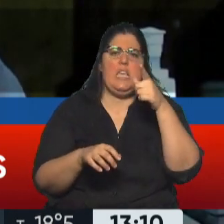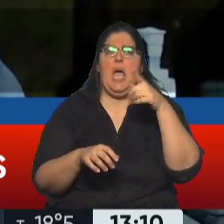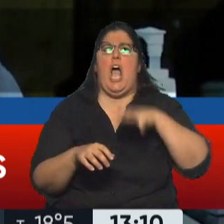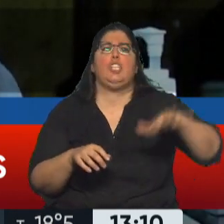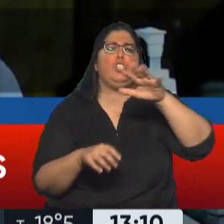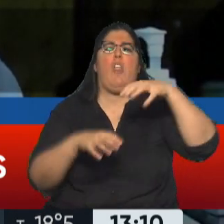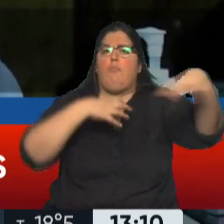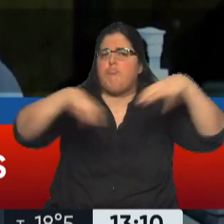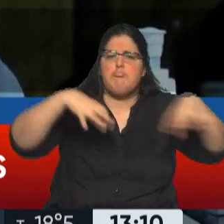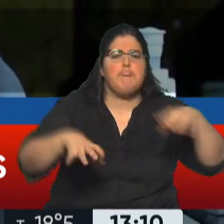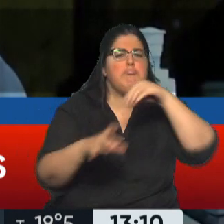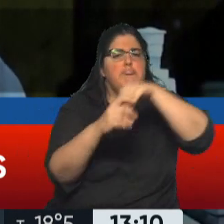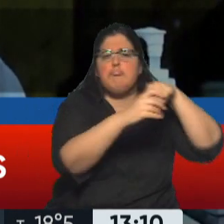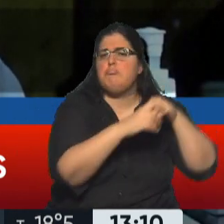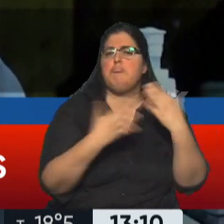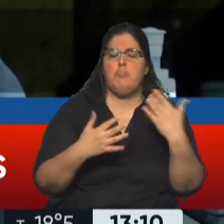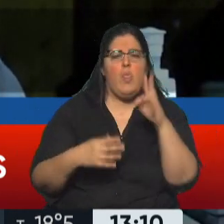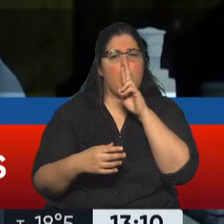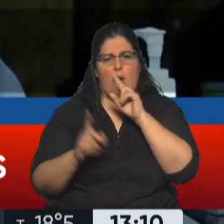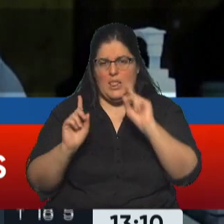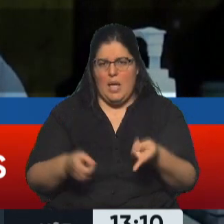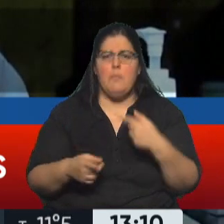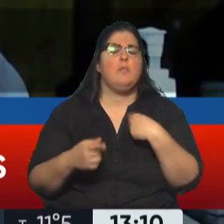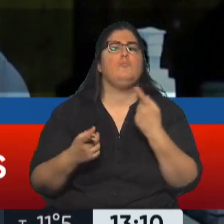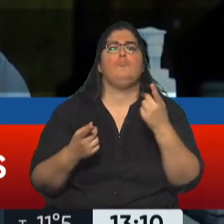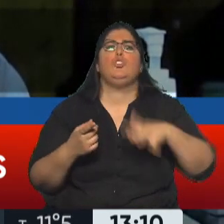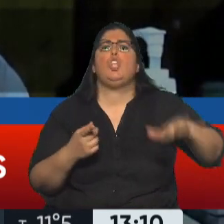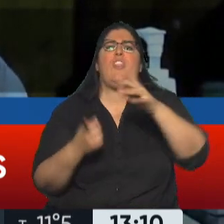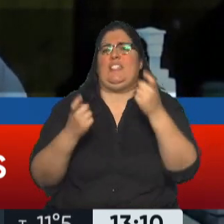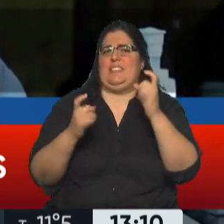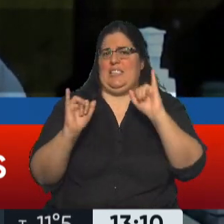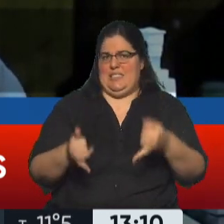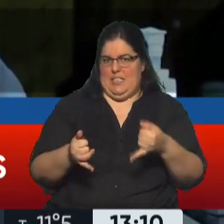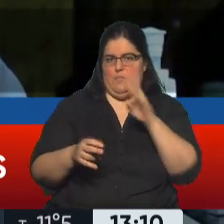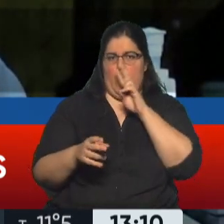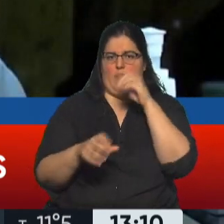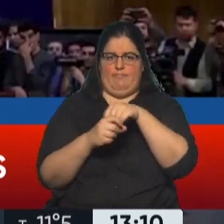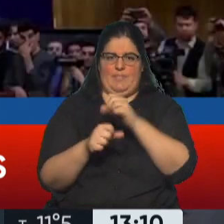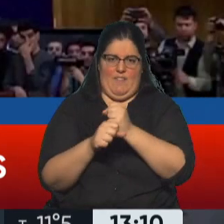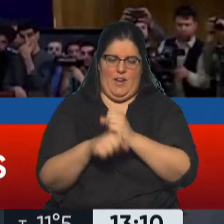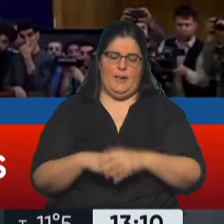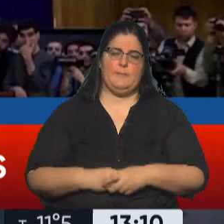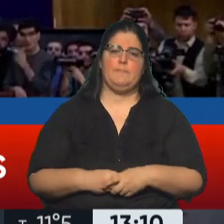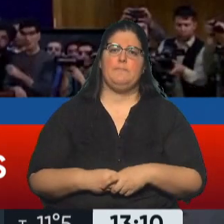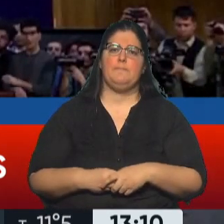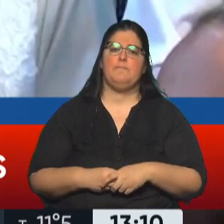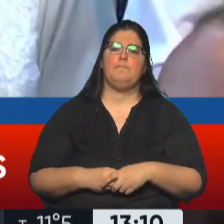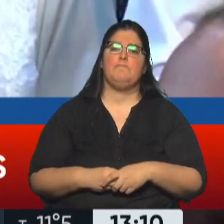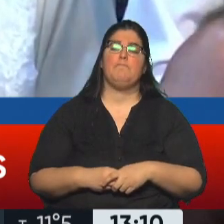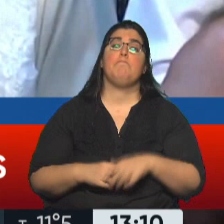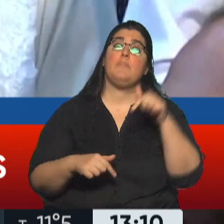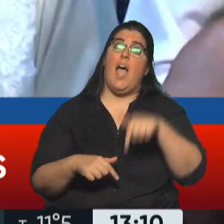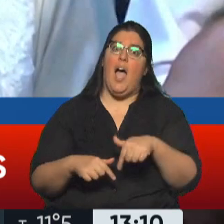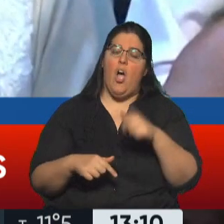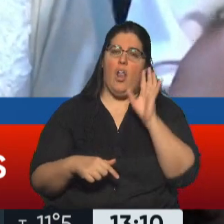بخش سالمندوالی، در بخشای مختلف جامعه خانم‌ها نیاز است، ضرورت جامعه است برشان تنظیم خواهد شد. Ahora se